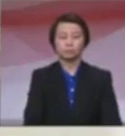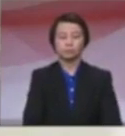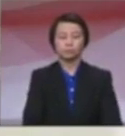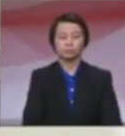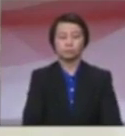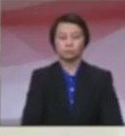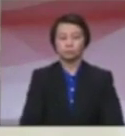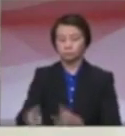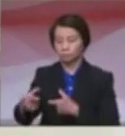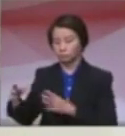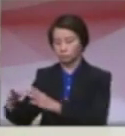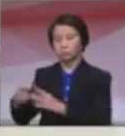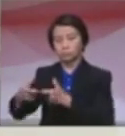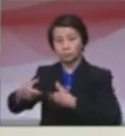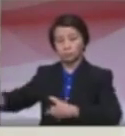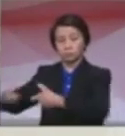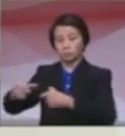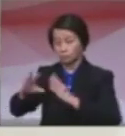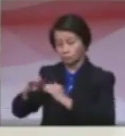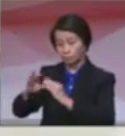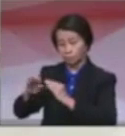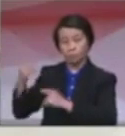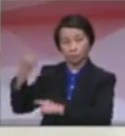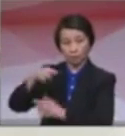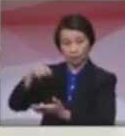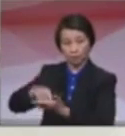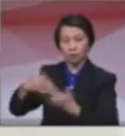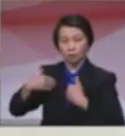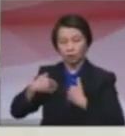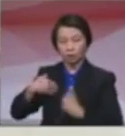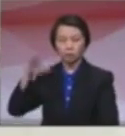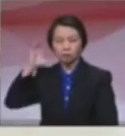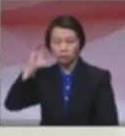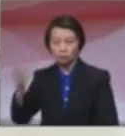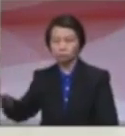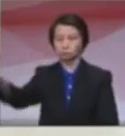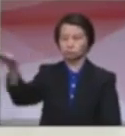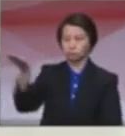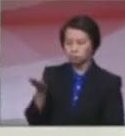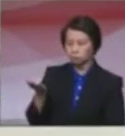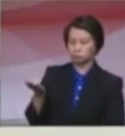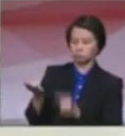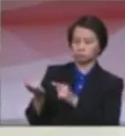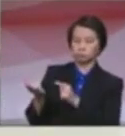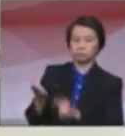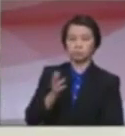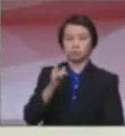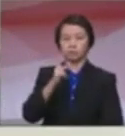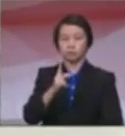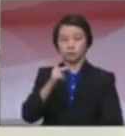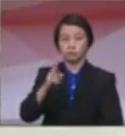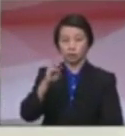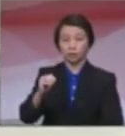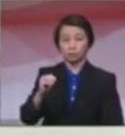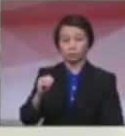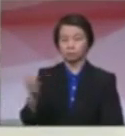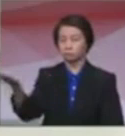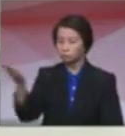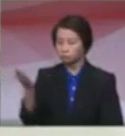Sidang khas hari ini juga turut mendengar pembentangan Kementerian Kesihatan Malaysia